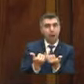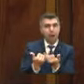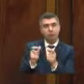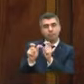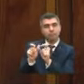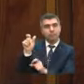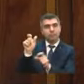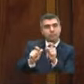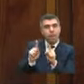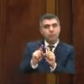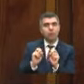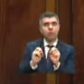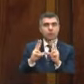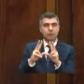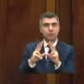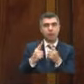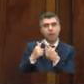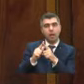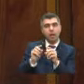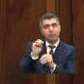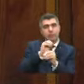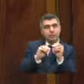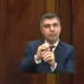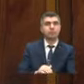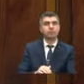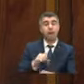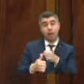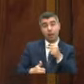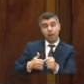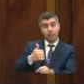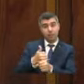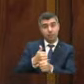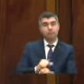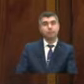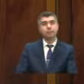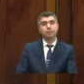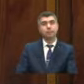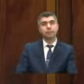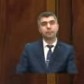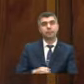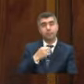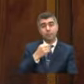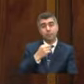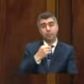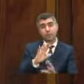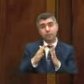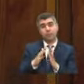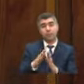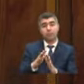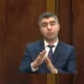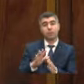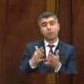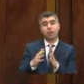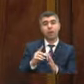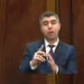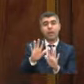تحلوا واحد روح وطنية عالية حتى نجزناه. دابا هذه السنة راه غادي يكون عندنا 5 زائد 7 ما يقرب اكثر